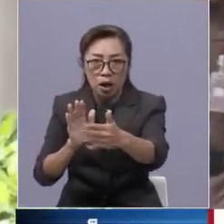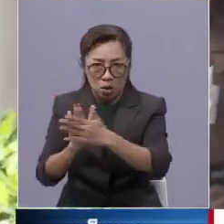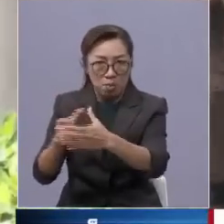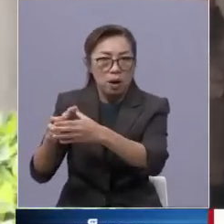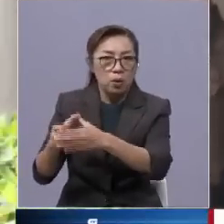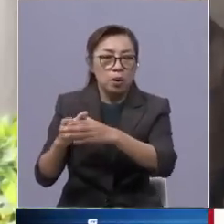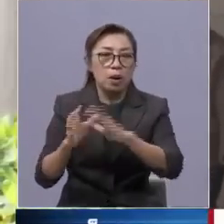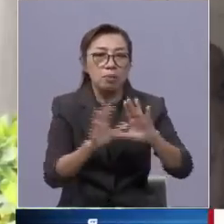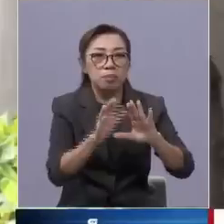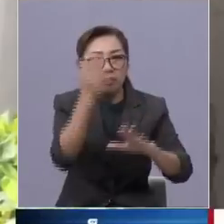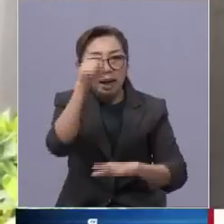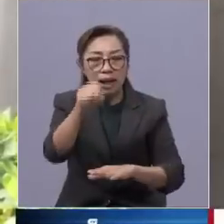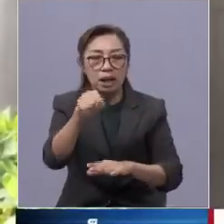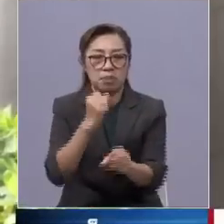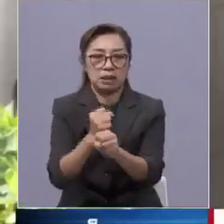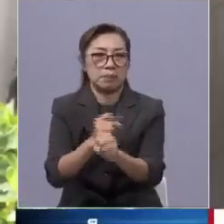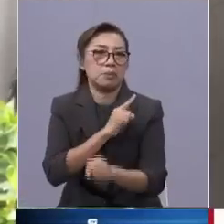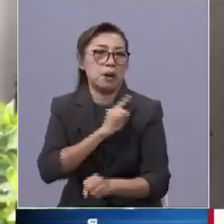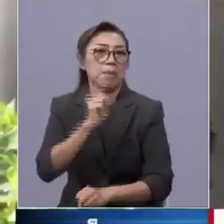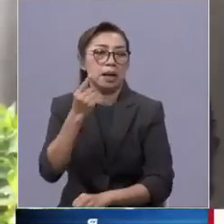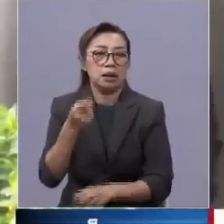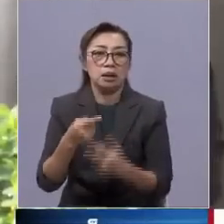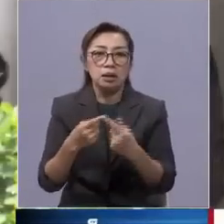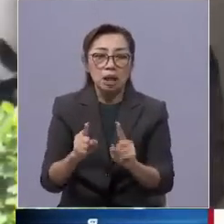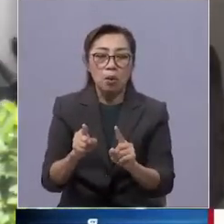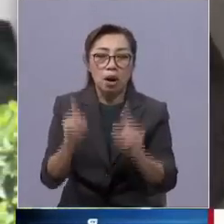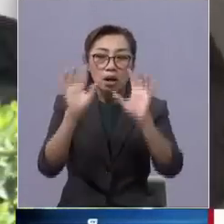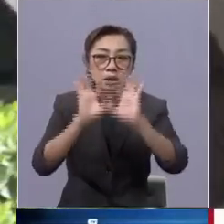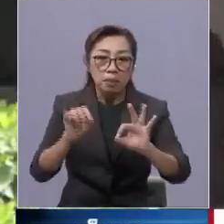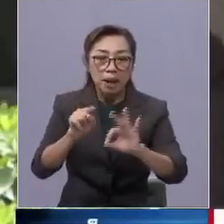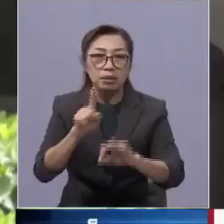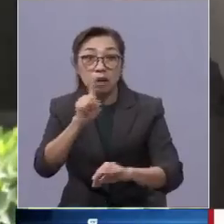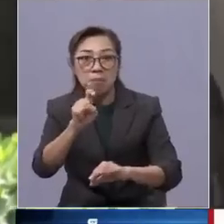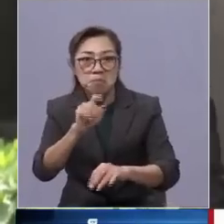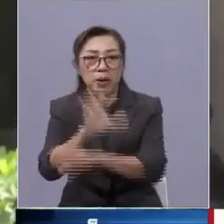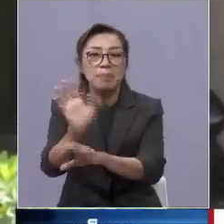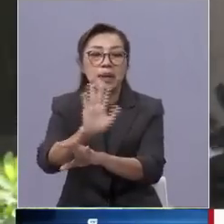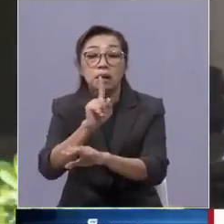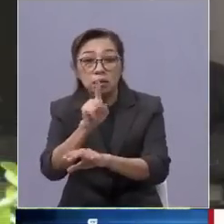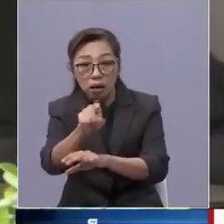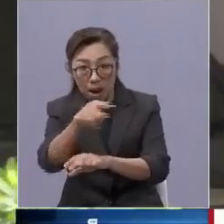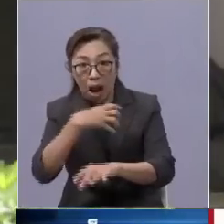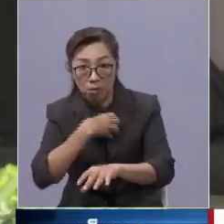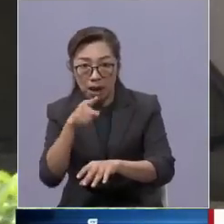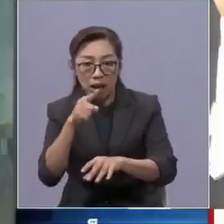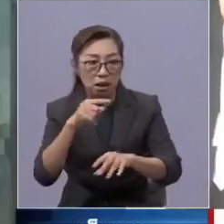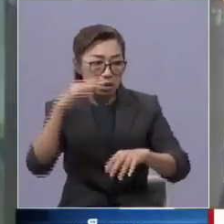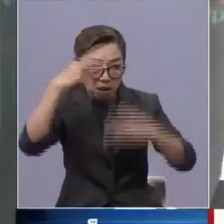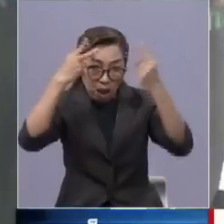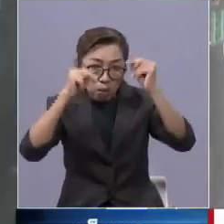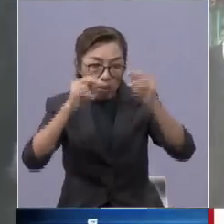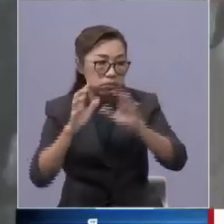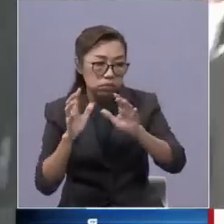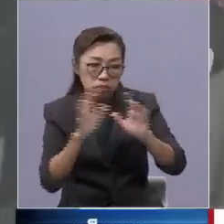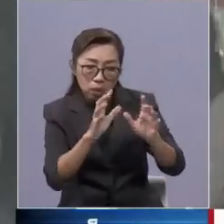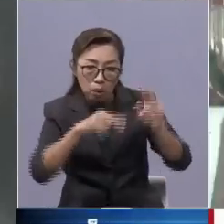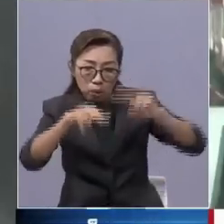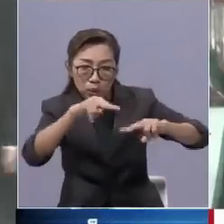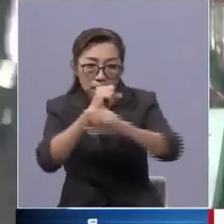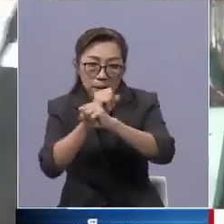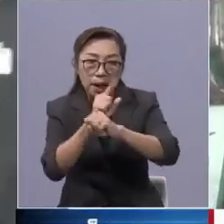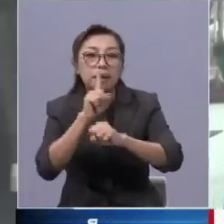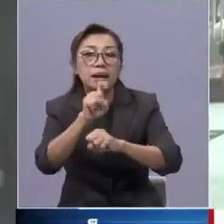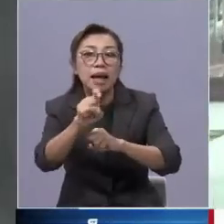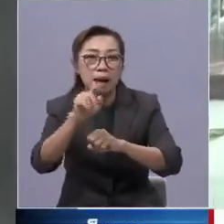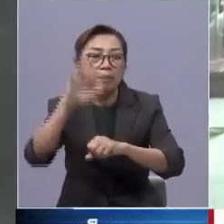ตร.เรียกให้กลับมาทำหน้าที่แต่ว่าก็ขึ้นอยู่ความสมัครใจนะครับว่าจะกลับมาช่วยงานหรือเปล่าแหล่งข่าวของศูนย์บัญชา